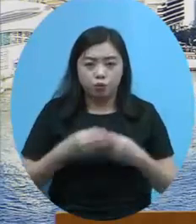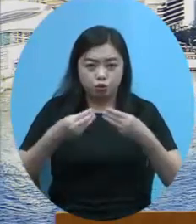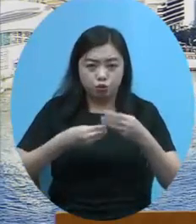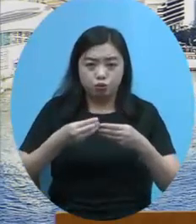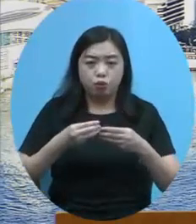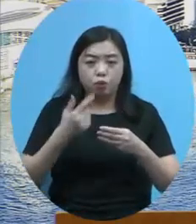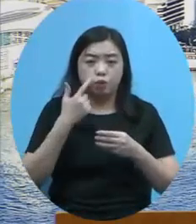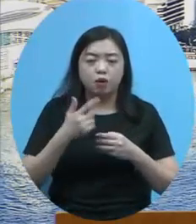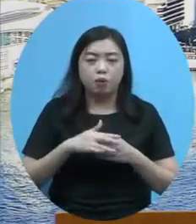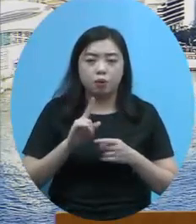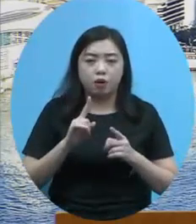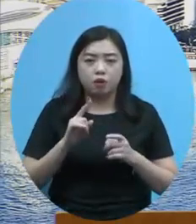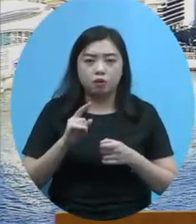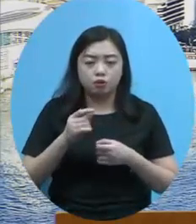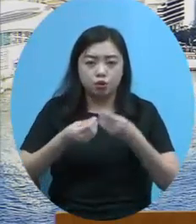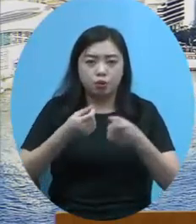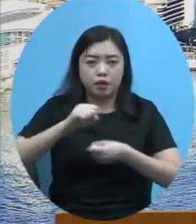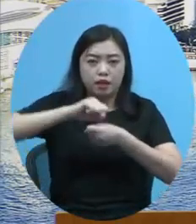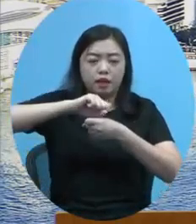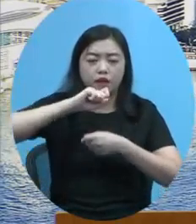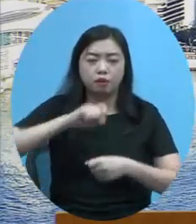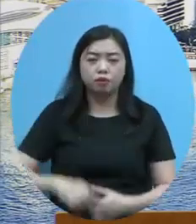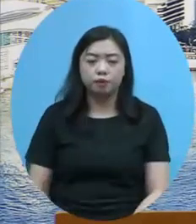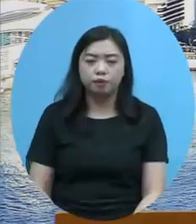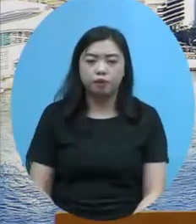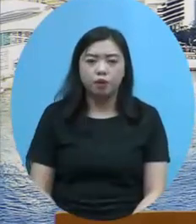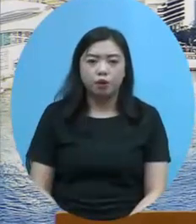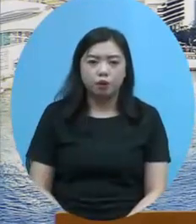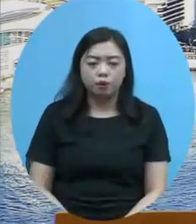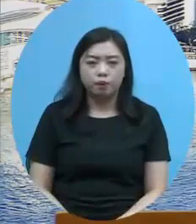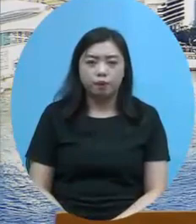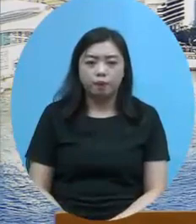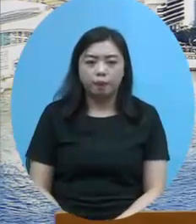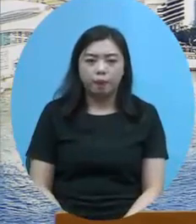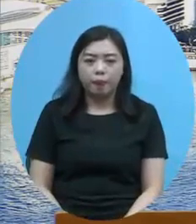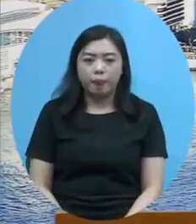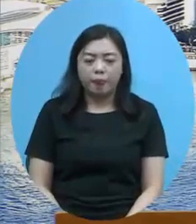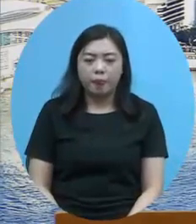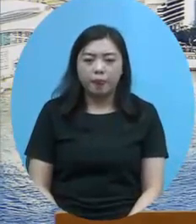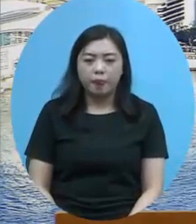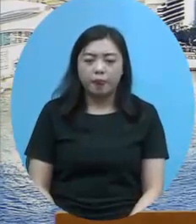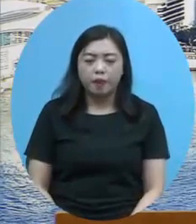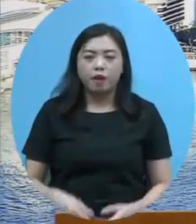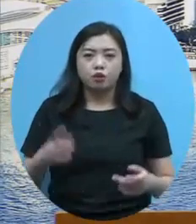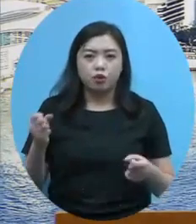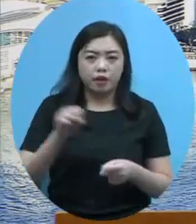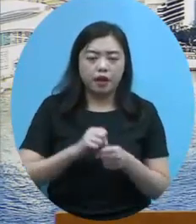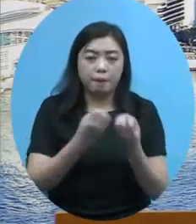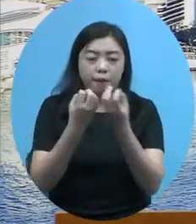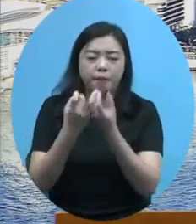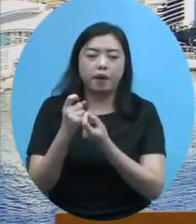多咗啦，傳播係增加啦，咁同埋係即係會即係多咗個案嘅出現。